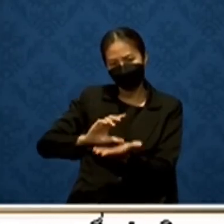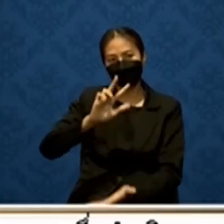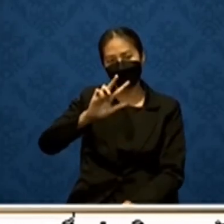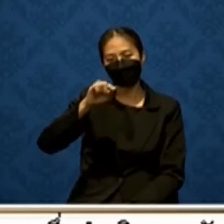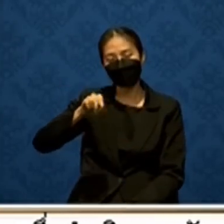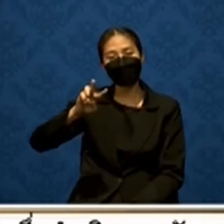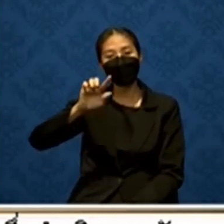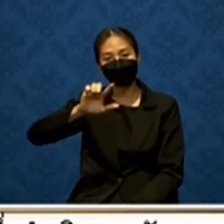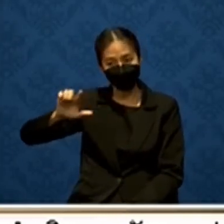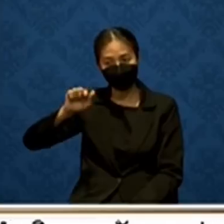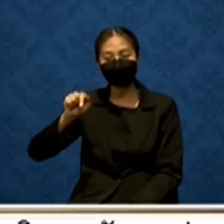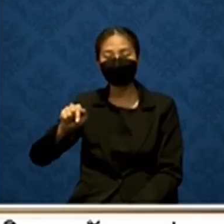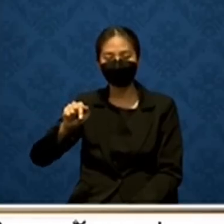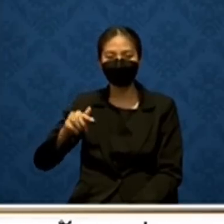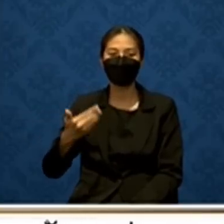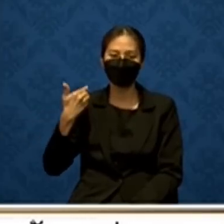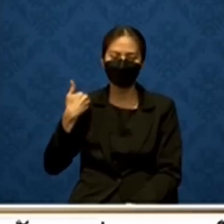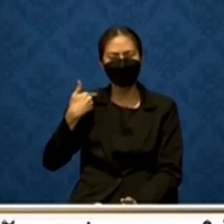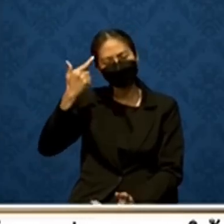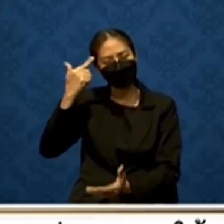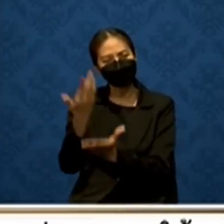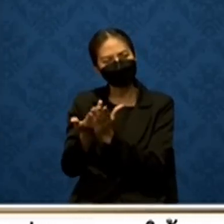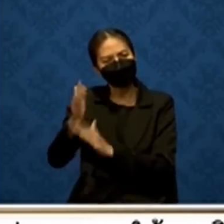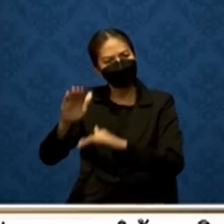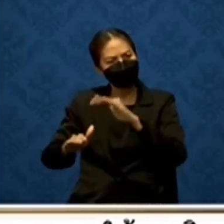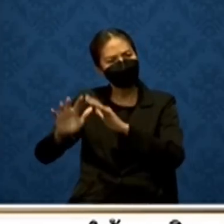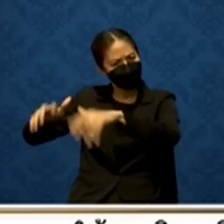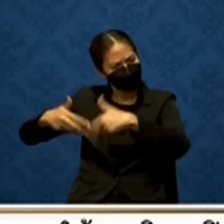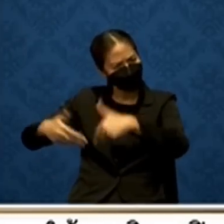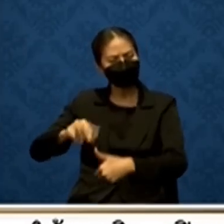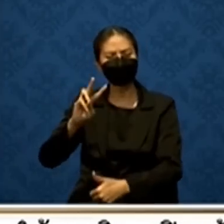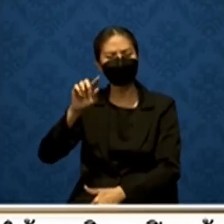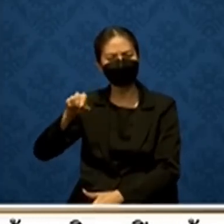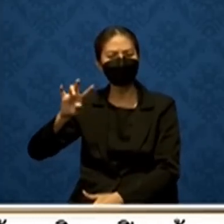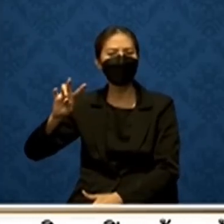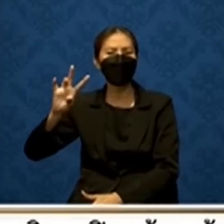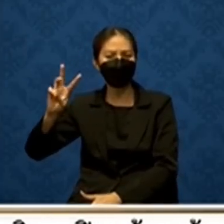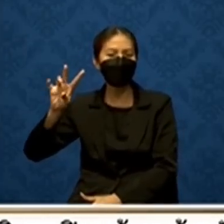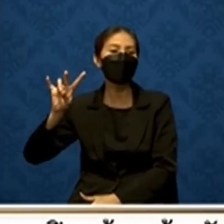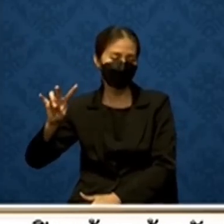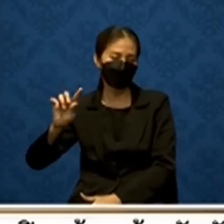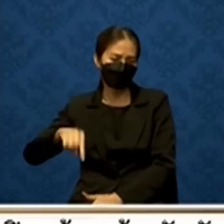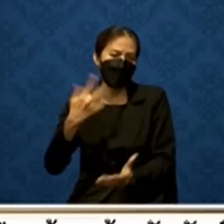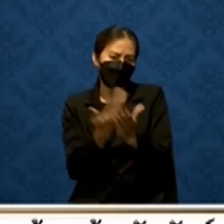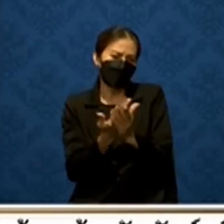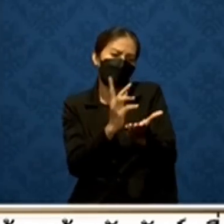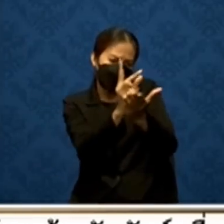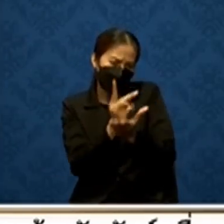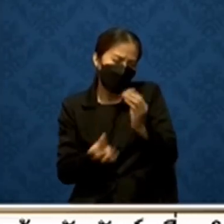ลWhy ล้านแล้ปมาณกรายได้อยู่ที่ 2.67 ธราใหเราต้องประมาณการกู้ไว้น่ะปี 64 ๆ